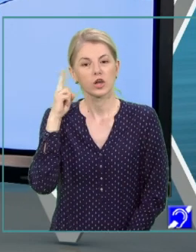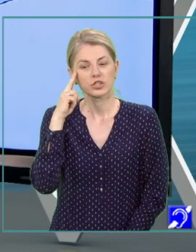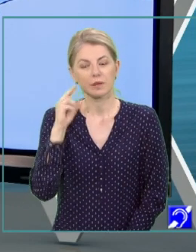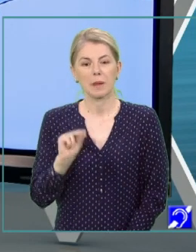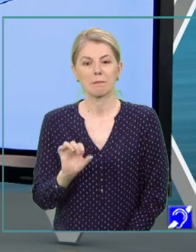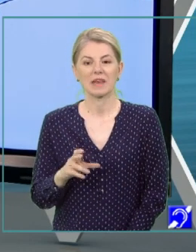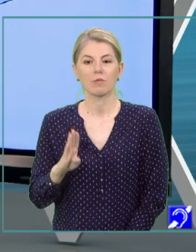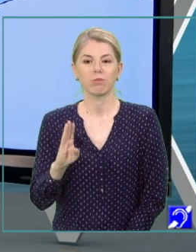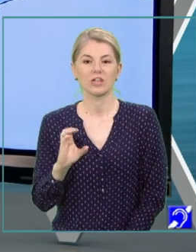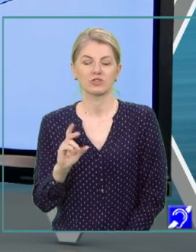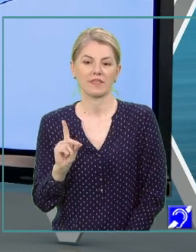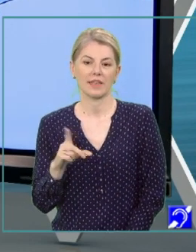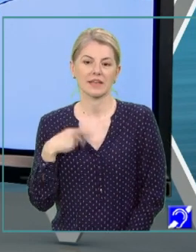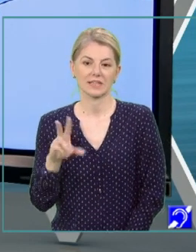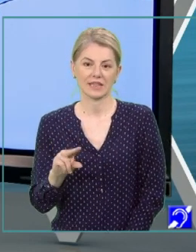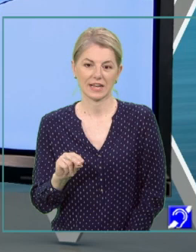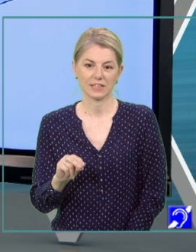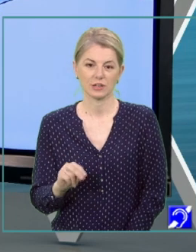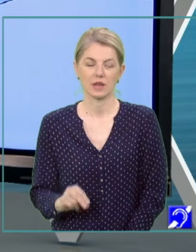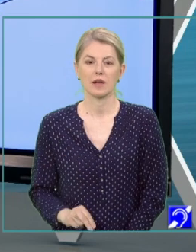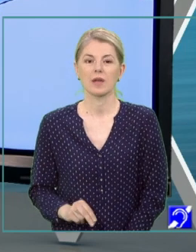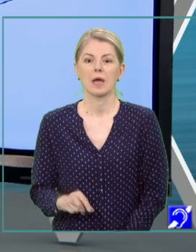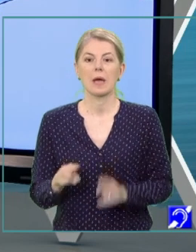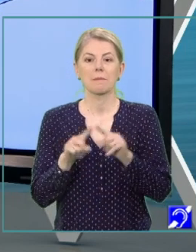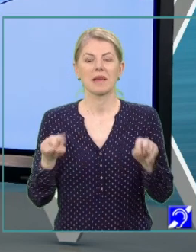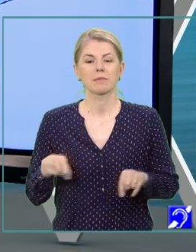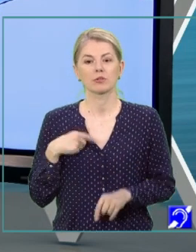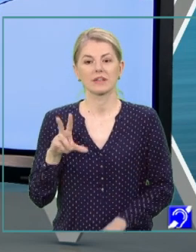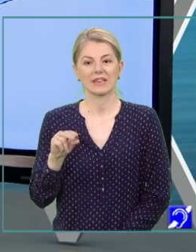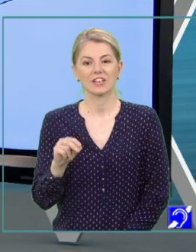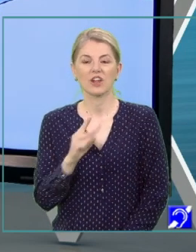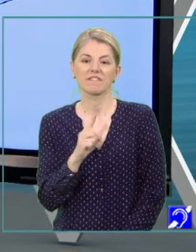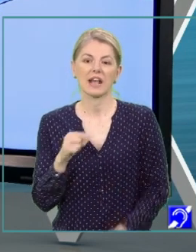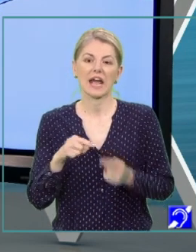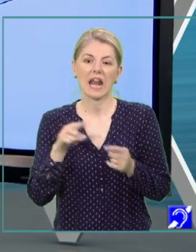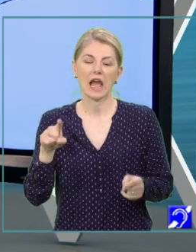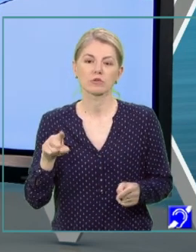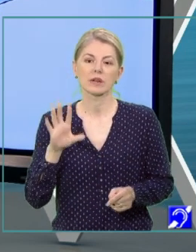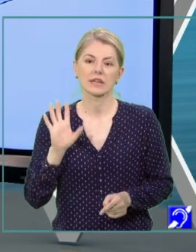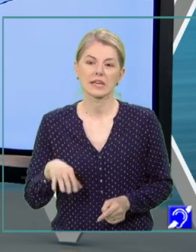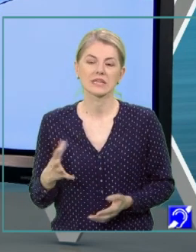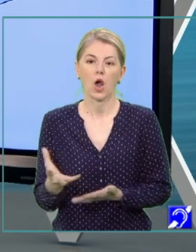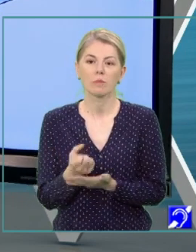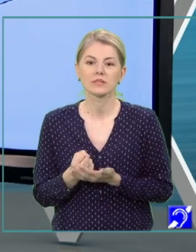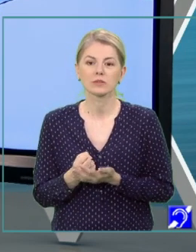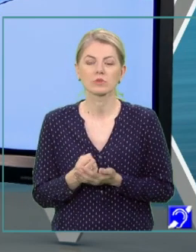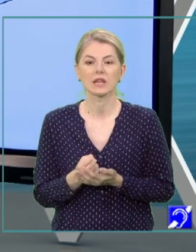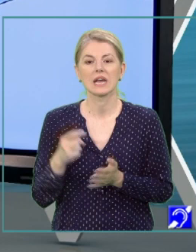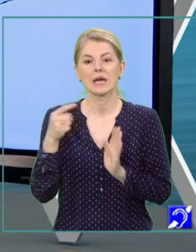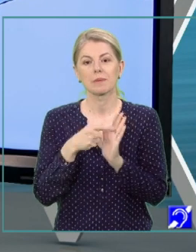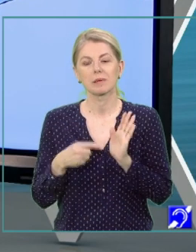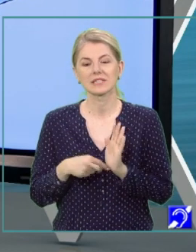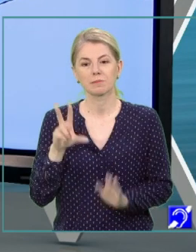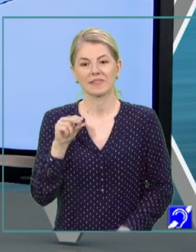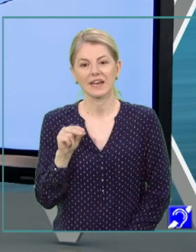lui BCD, că este 30. Păi perimetrul fiind 30, fiecare latură în parte s-a obținut împărțind